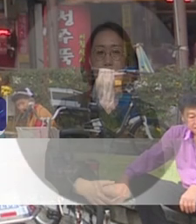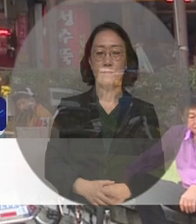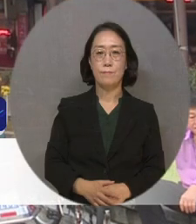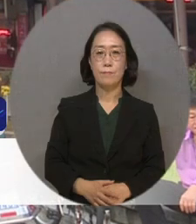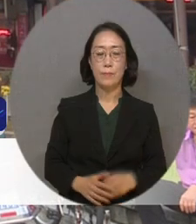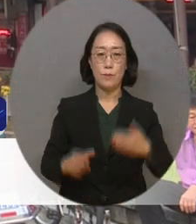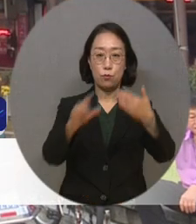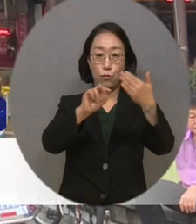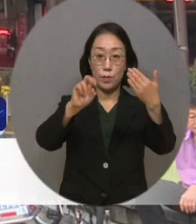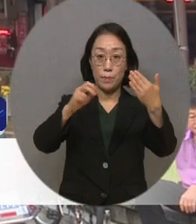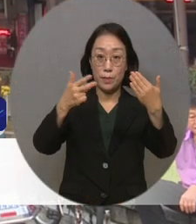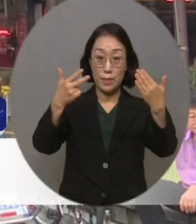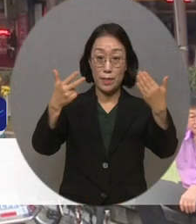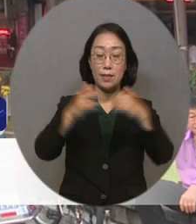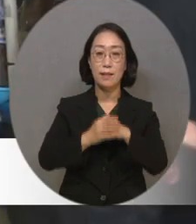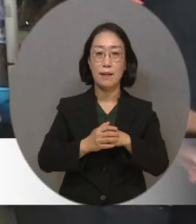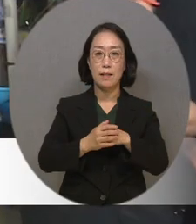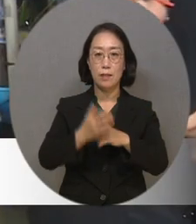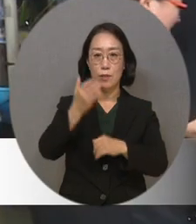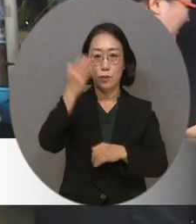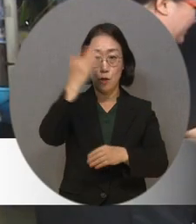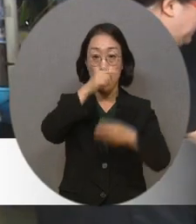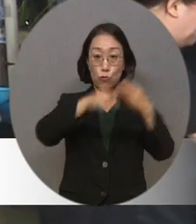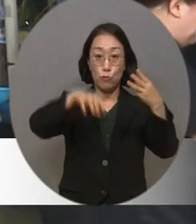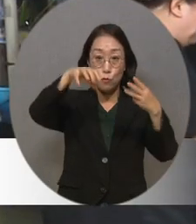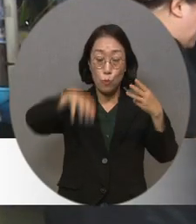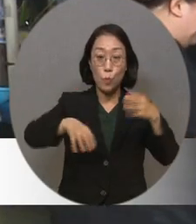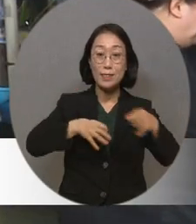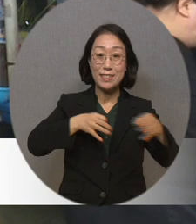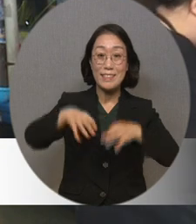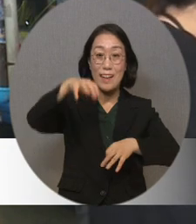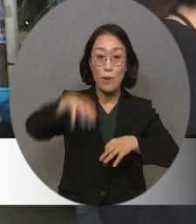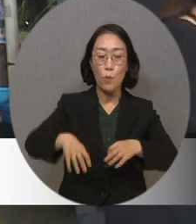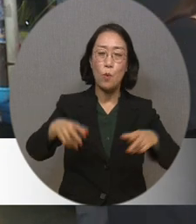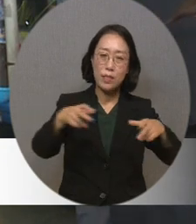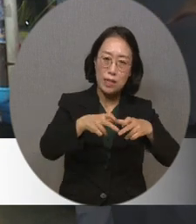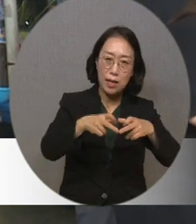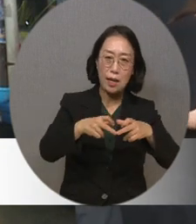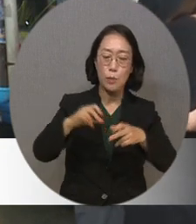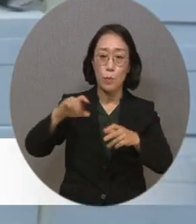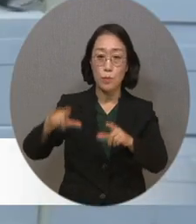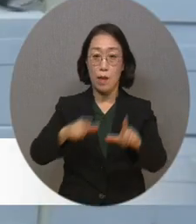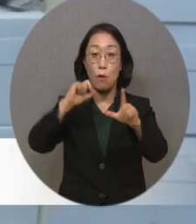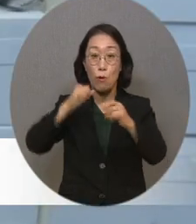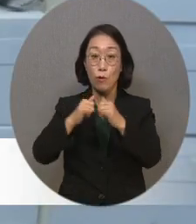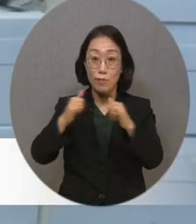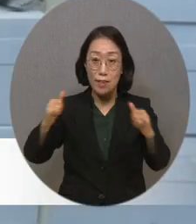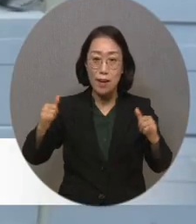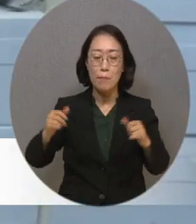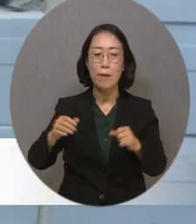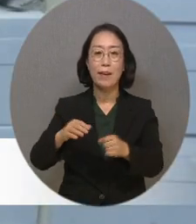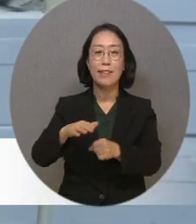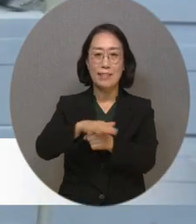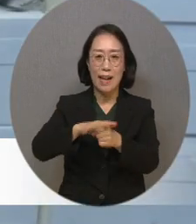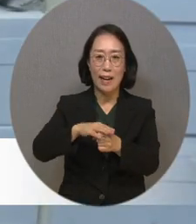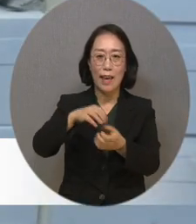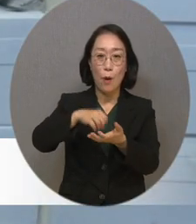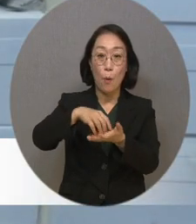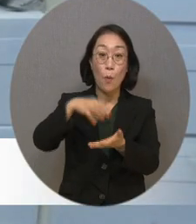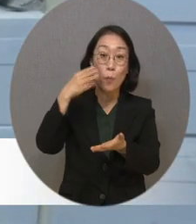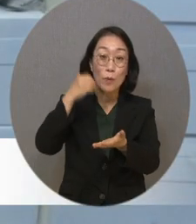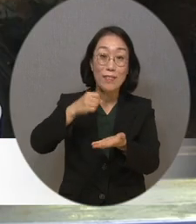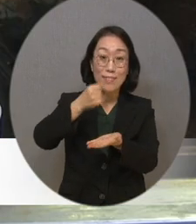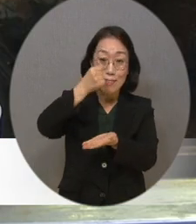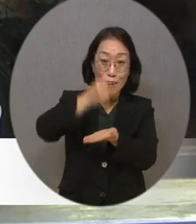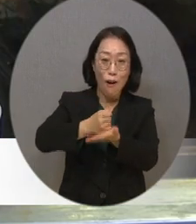지난 27일 청주 육거리 전통시장에서 장애인 및 소외계층을 돕기 위한 두 번째 사랑의 호떡 판매 후원 행사가